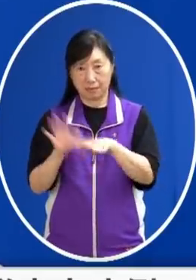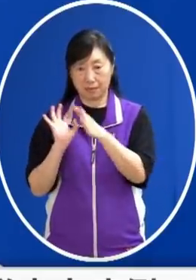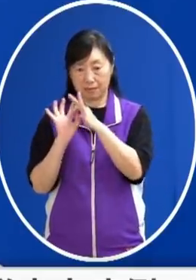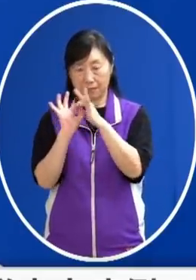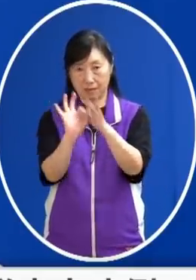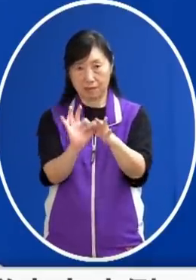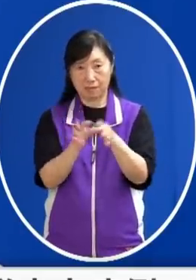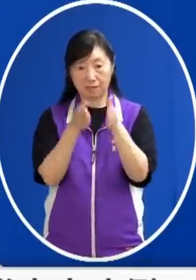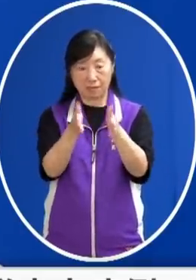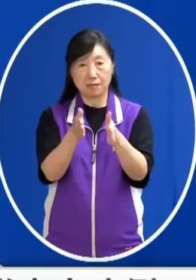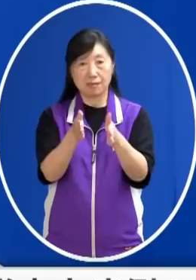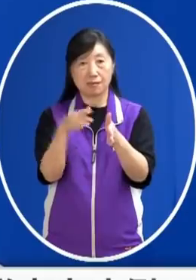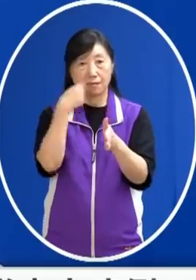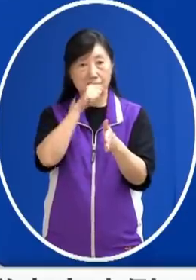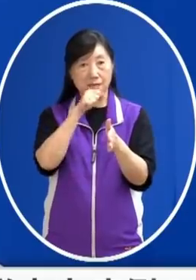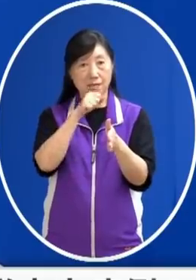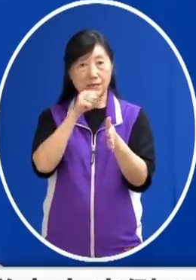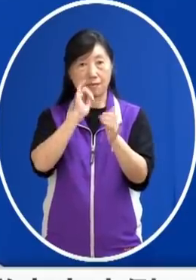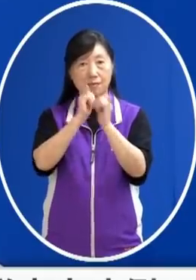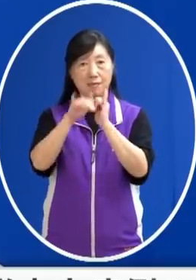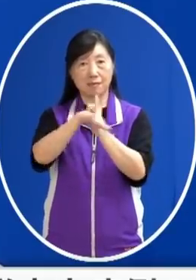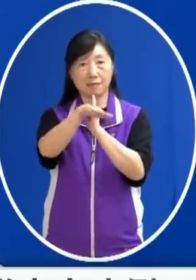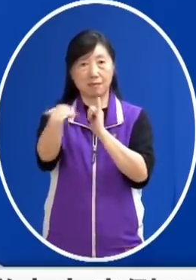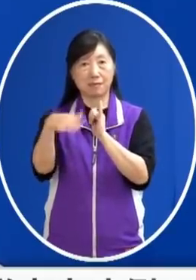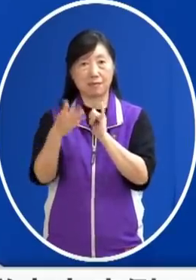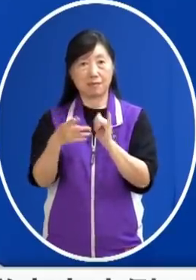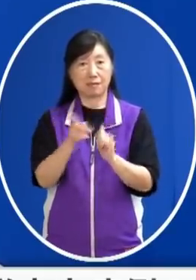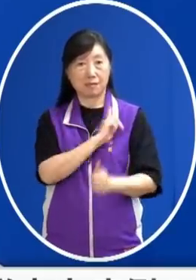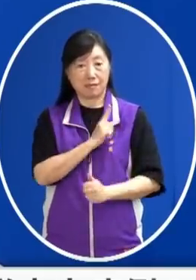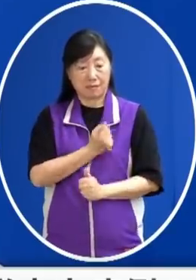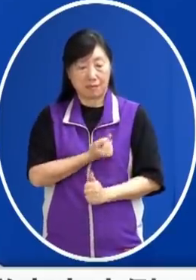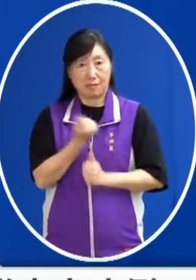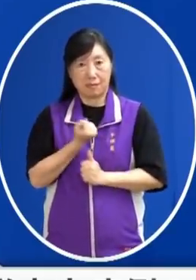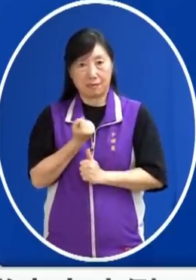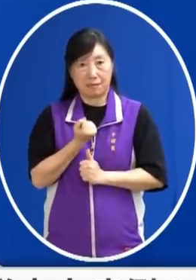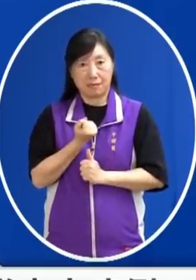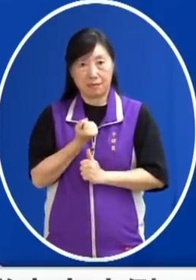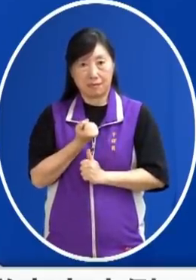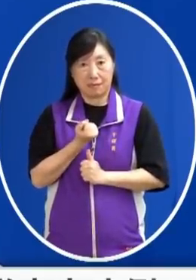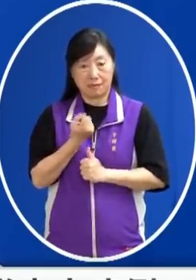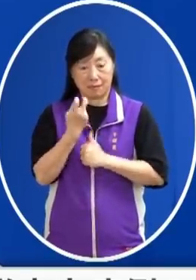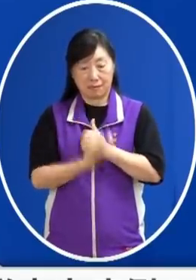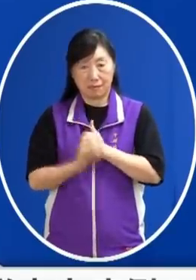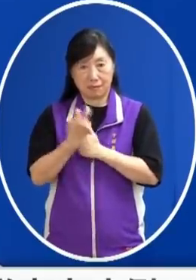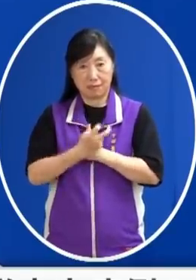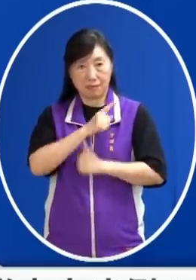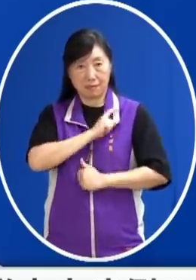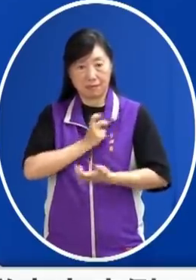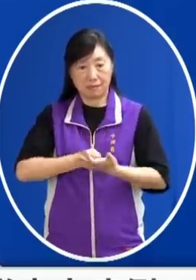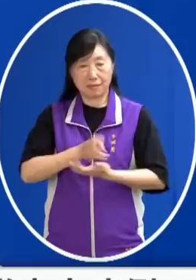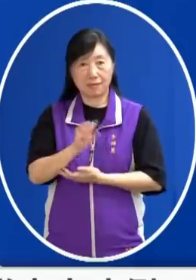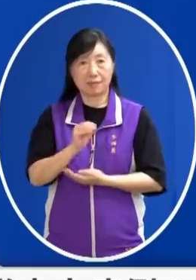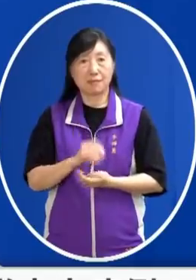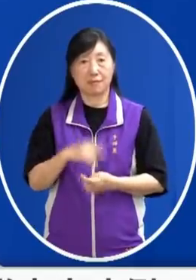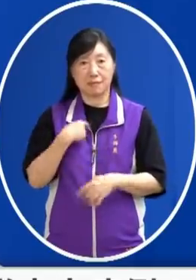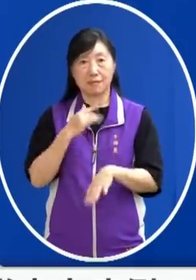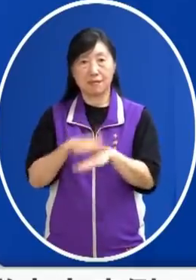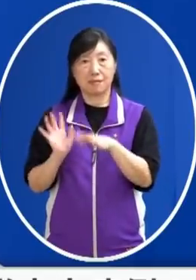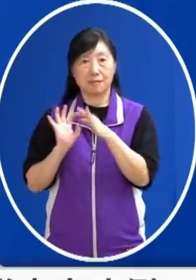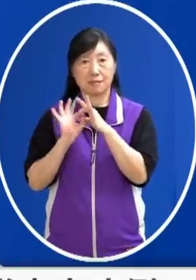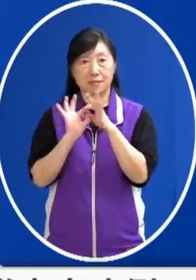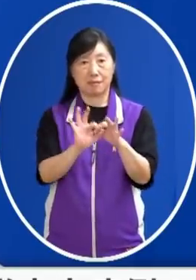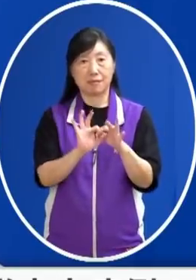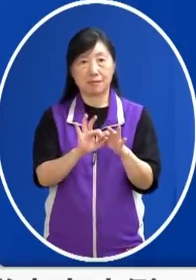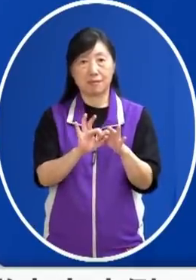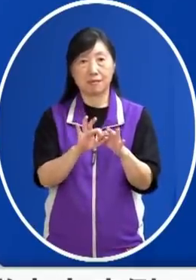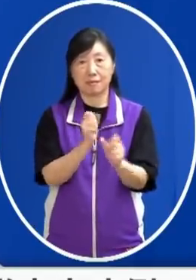察整个台湾社会对于这个自主的这个管理的部分。那我们也会持续观察疫